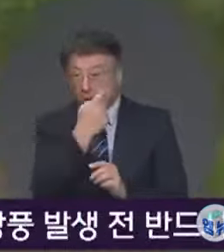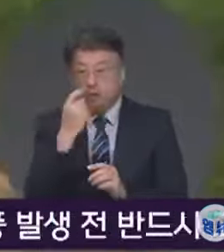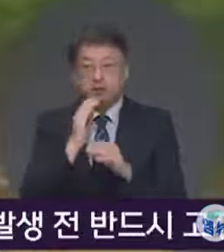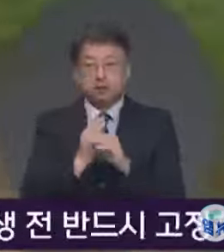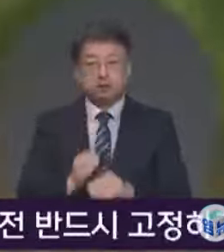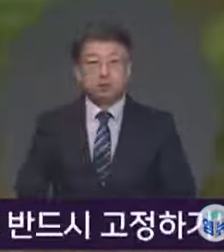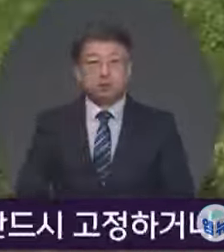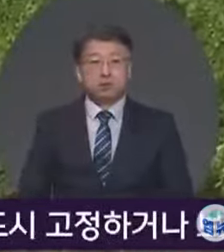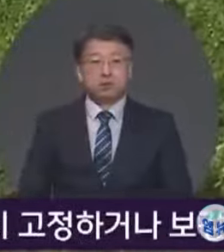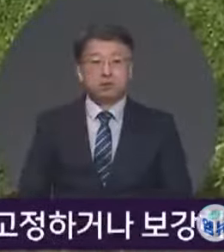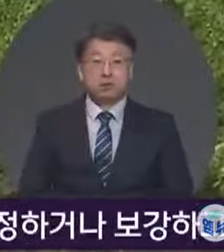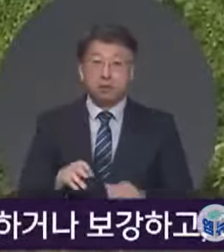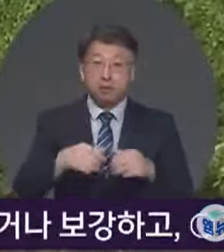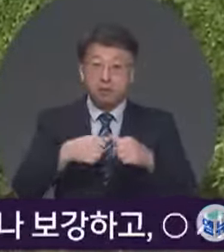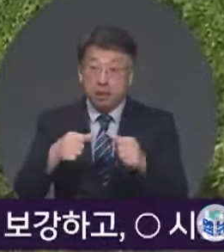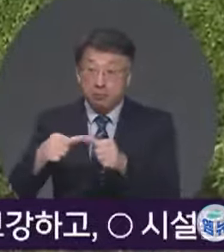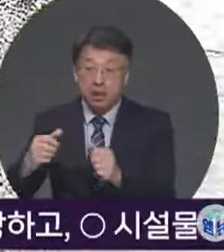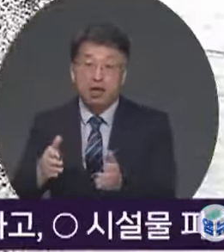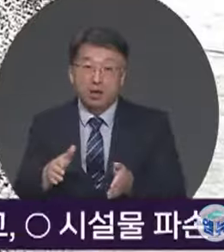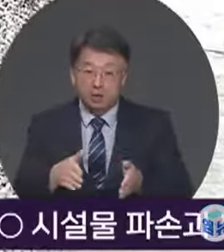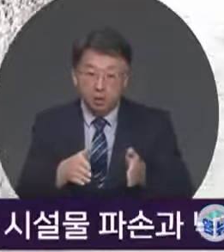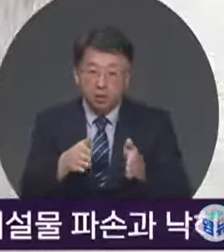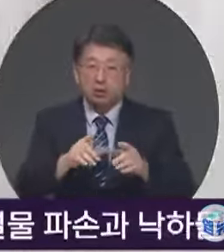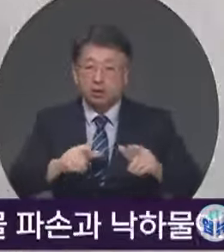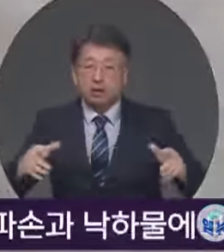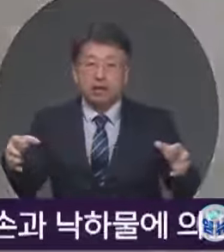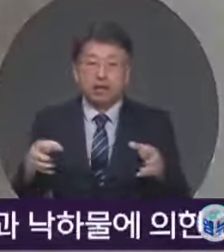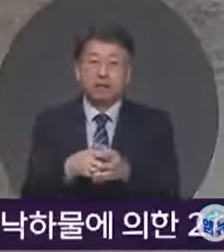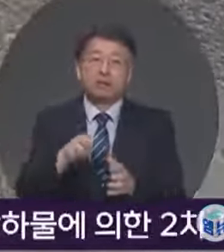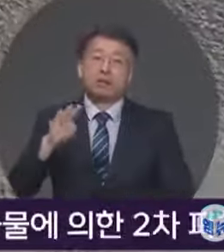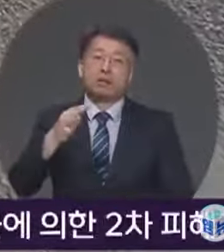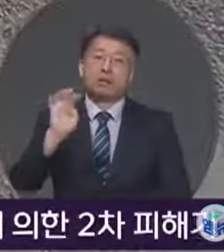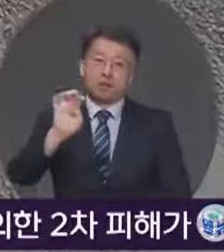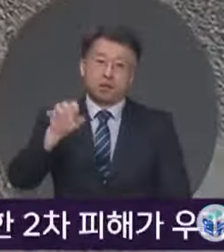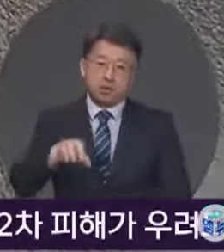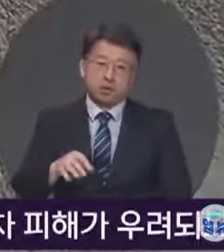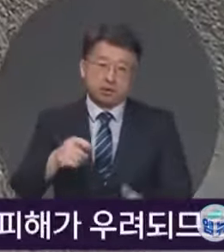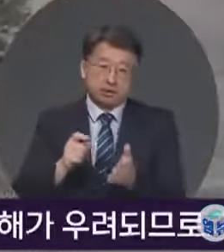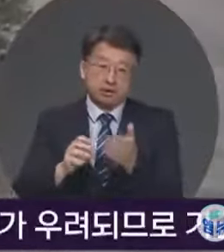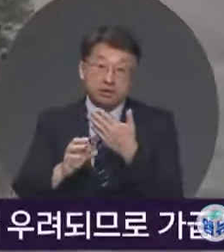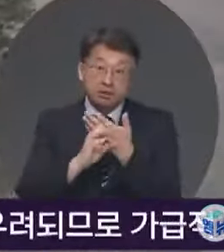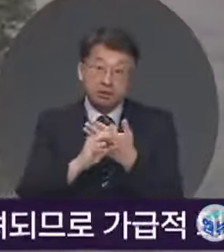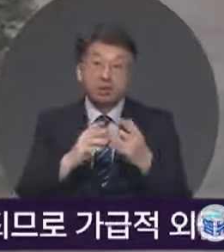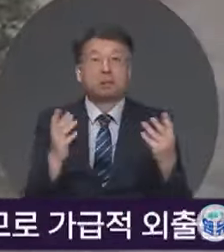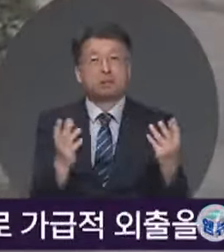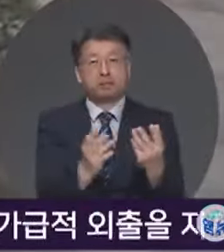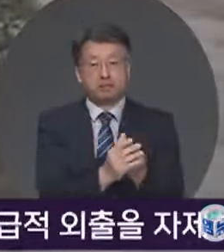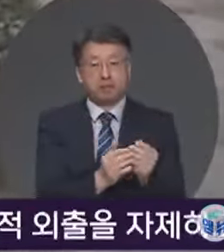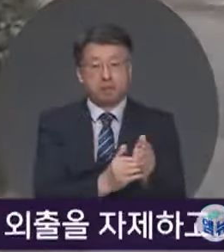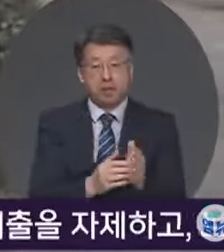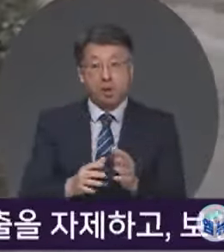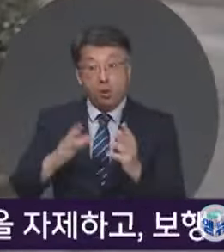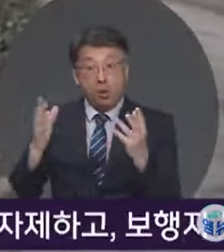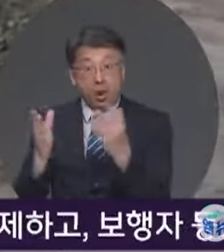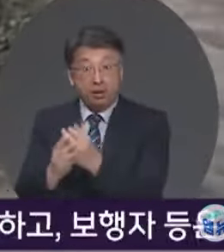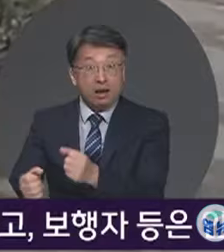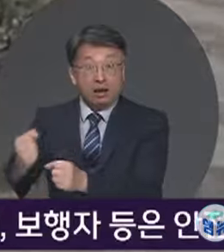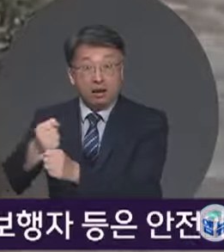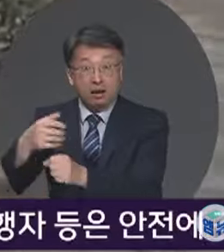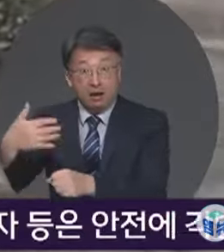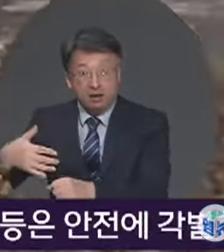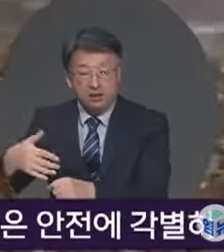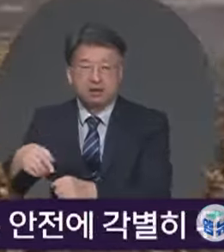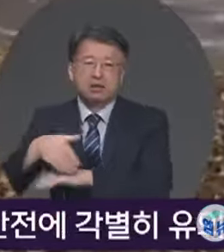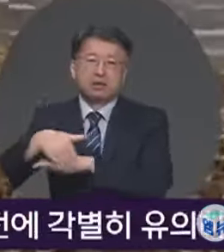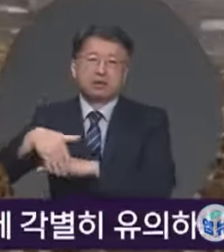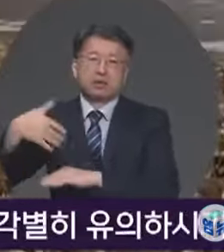폭우에 피해를 입은 경남의 도로와 시설물 440곳은 응급 복구가 완료됐지만 완전 복구는 아직 계획 단계에